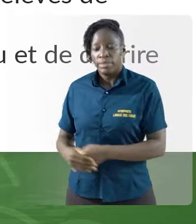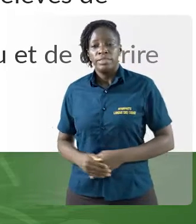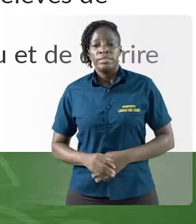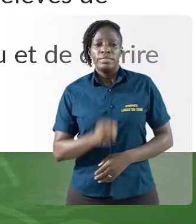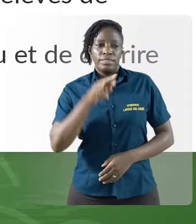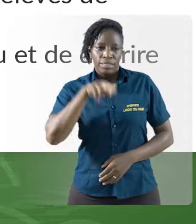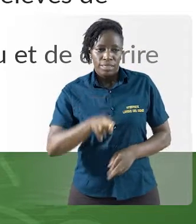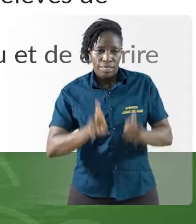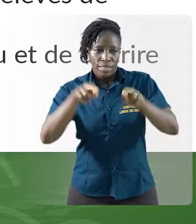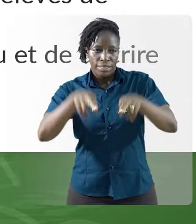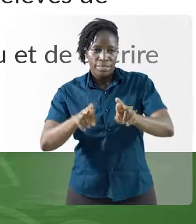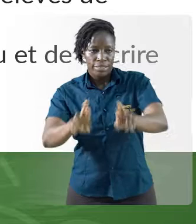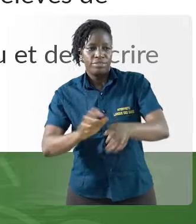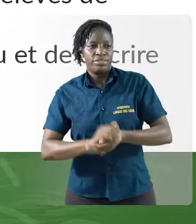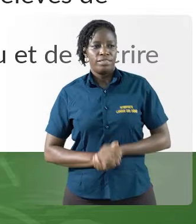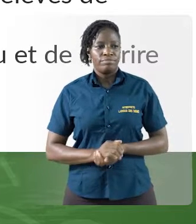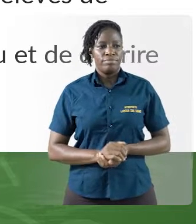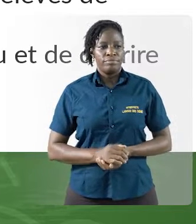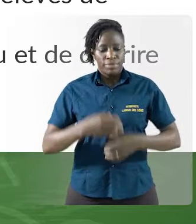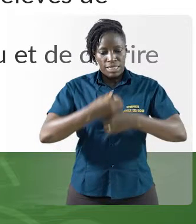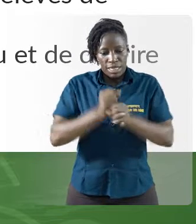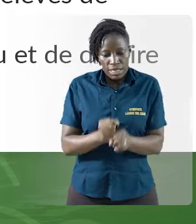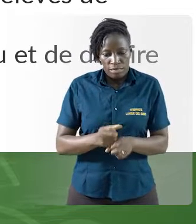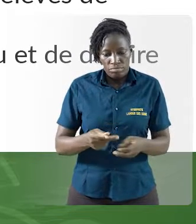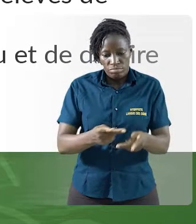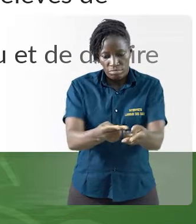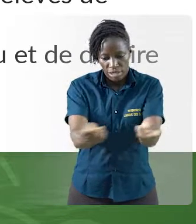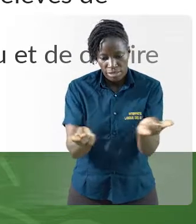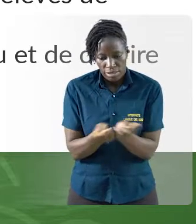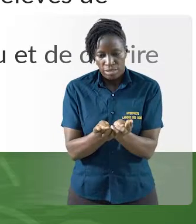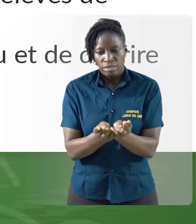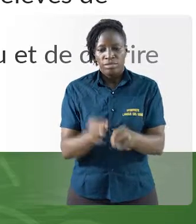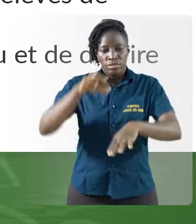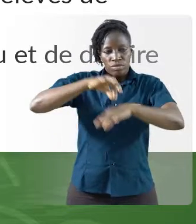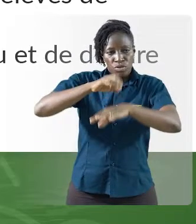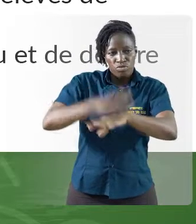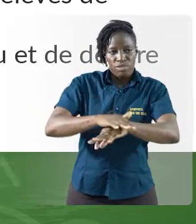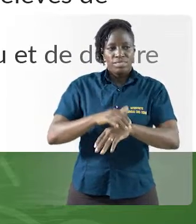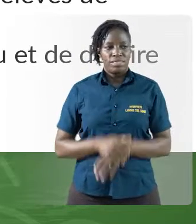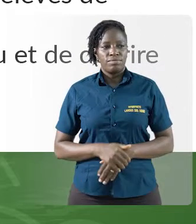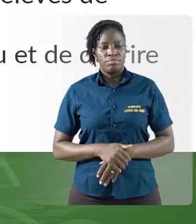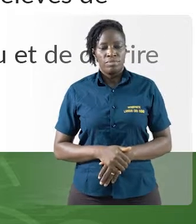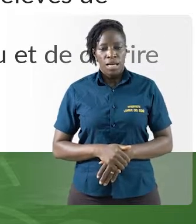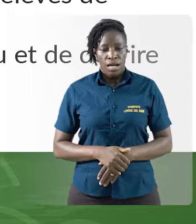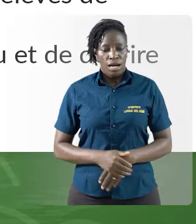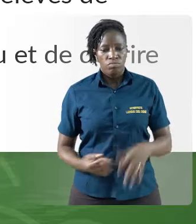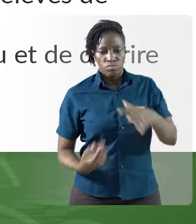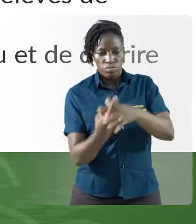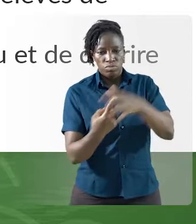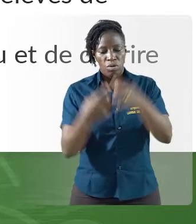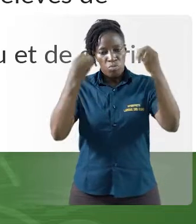rivière qui constitue un nid de moustiques. Suite à de nombreux cas de